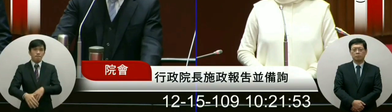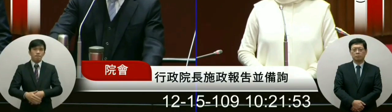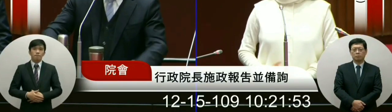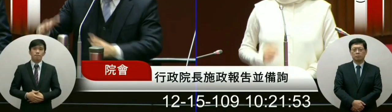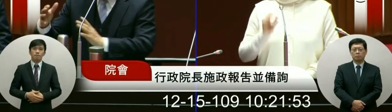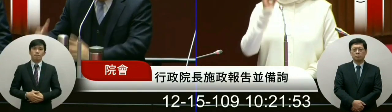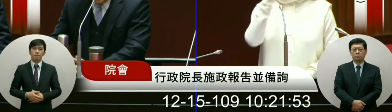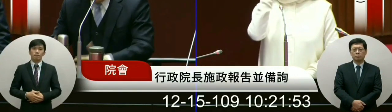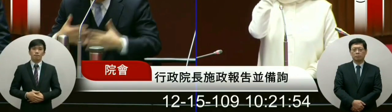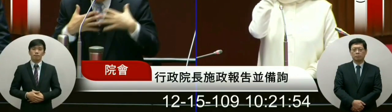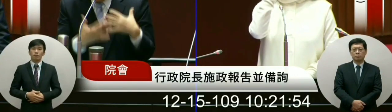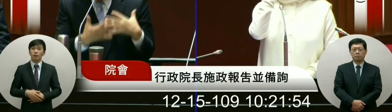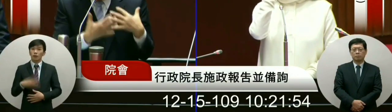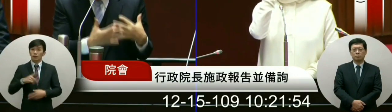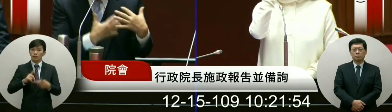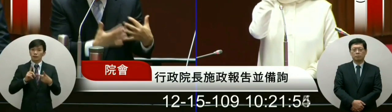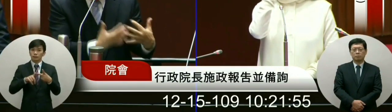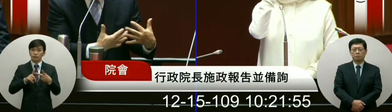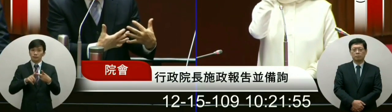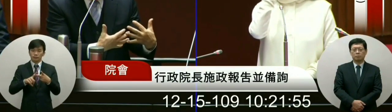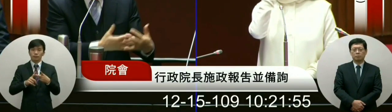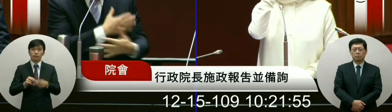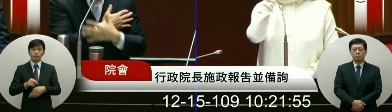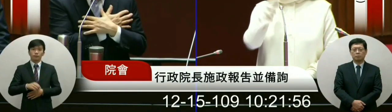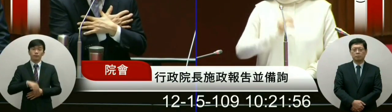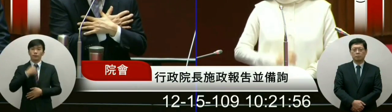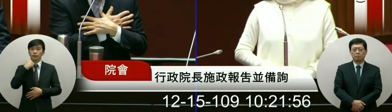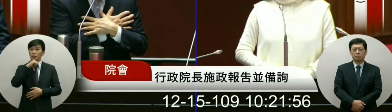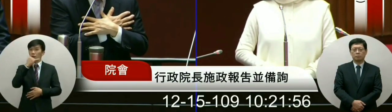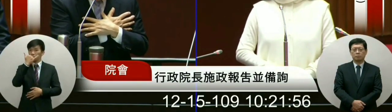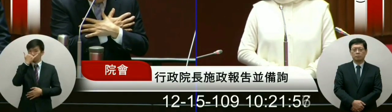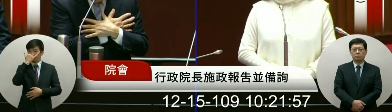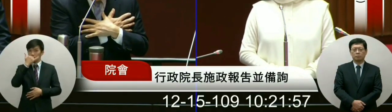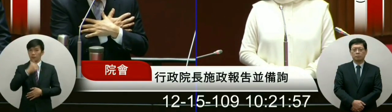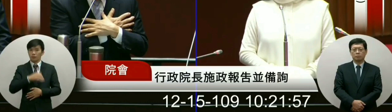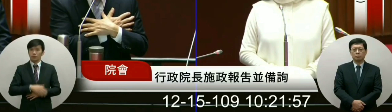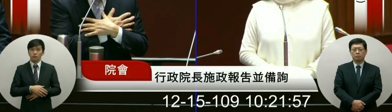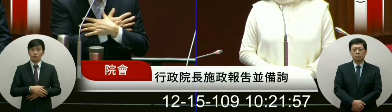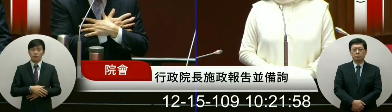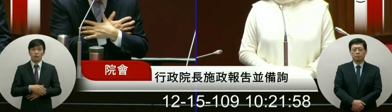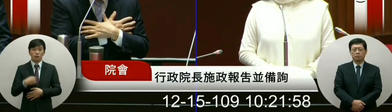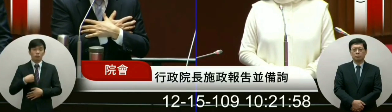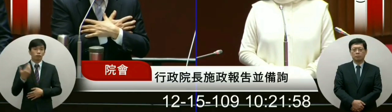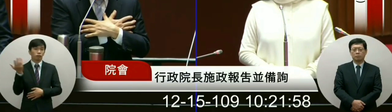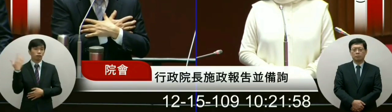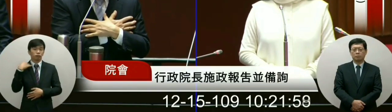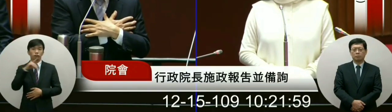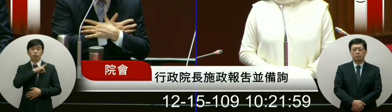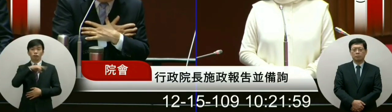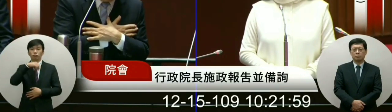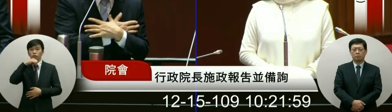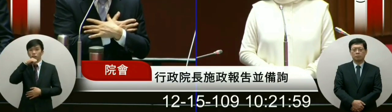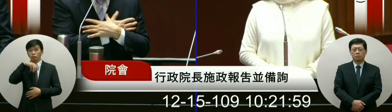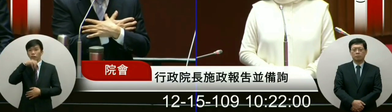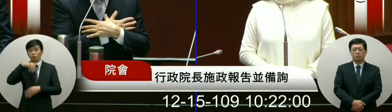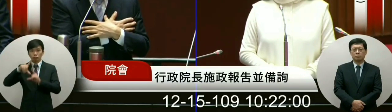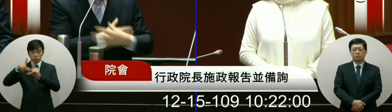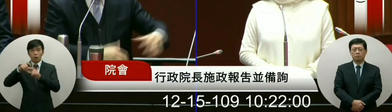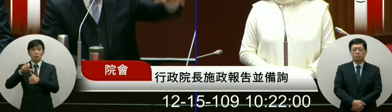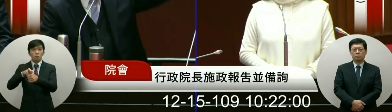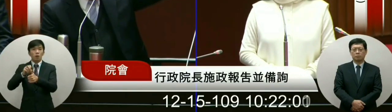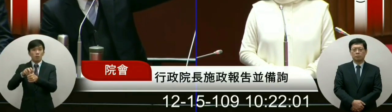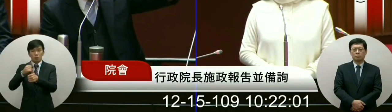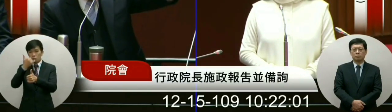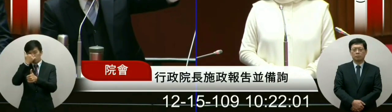二，我台湾的猪，我自己来自农业县，自己养过猪，我非常清